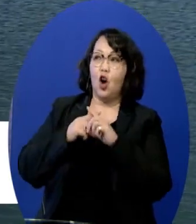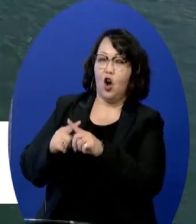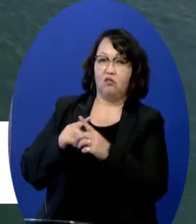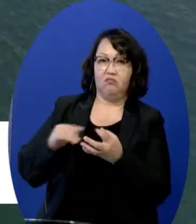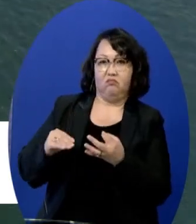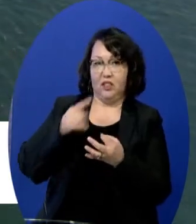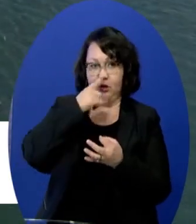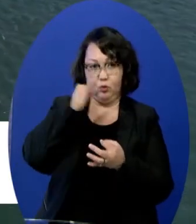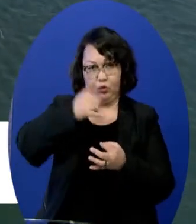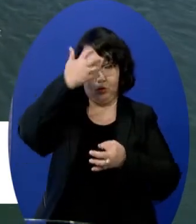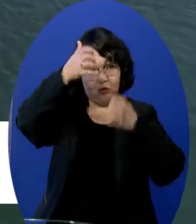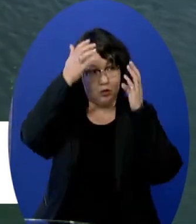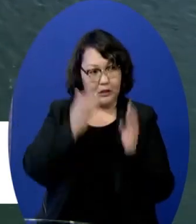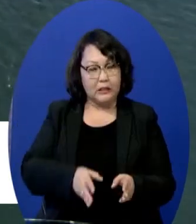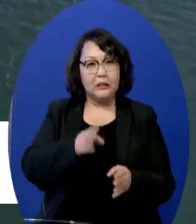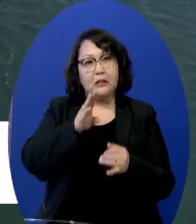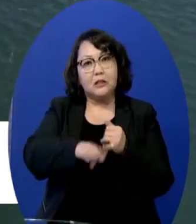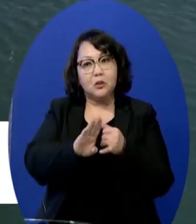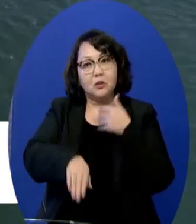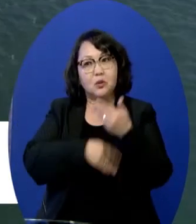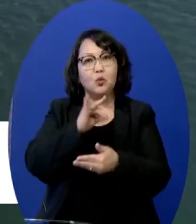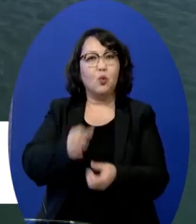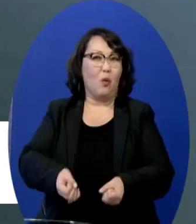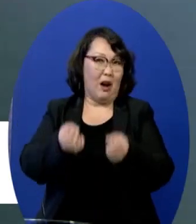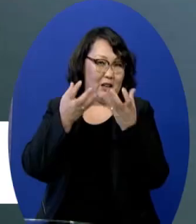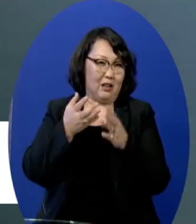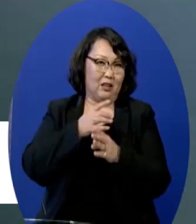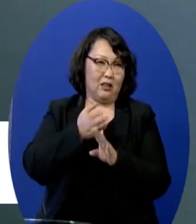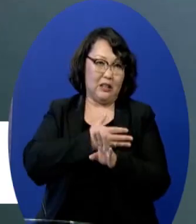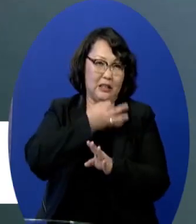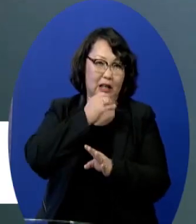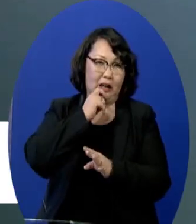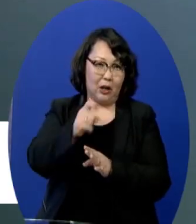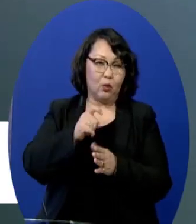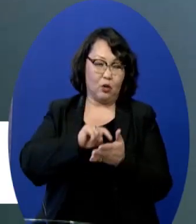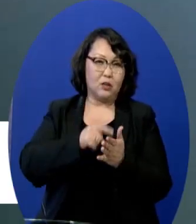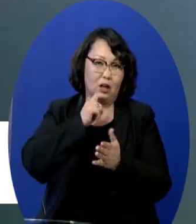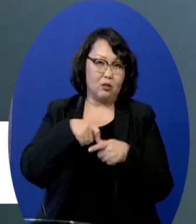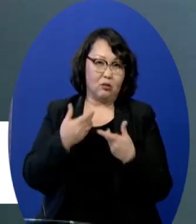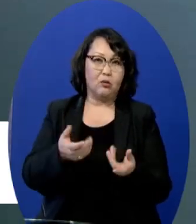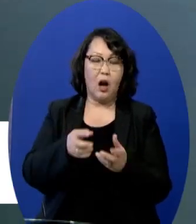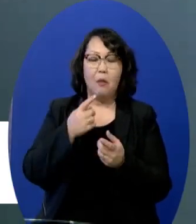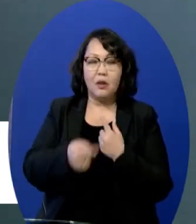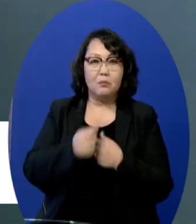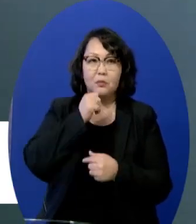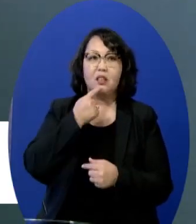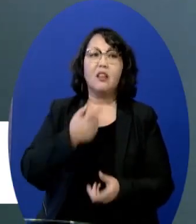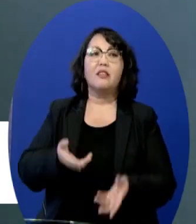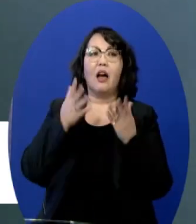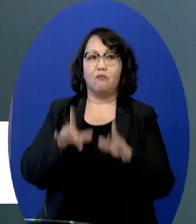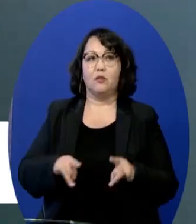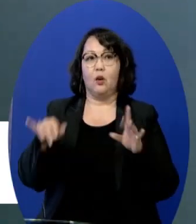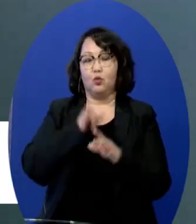тавьсан хятадын эрх баригчдын шийдвэр ямар үр дагавар дагуулахыг тооцоолоход амаргүй байна гэж шинжээчд үзэж байна. Гэхдээ Австралийн нүүрс